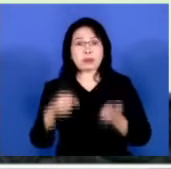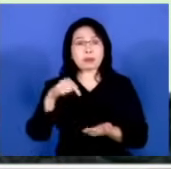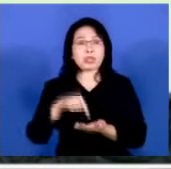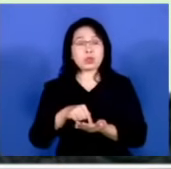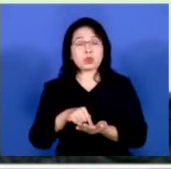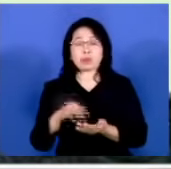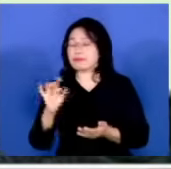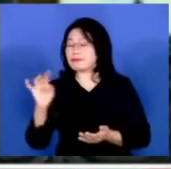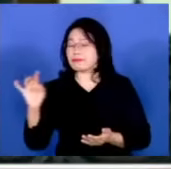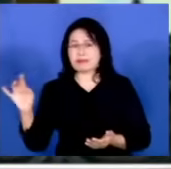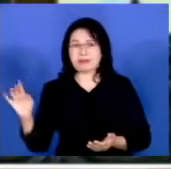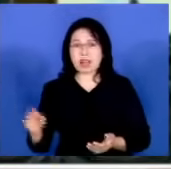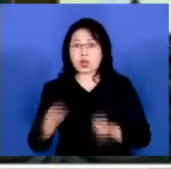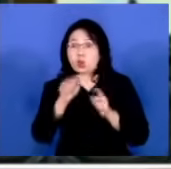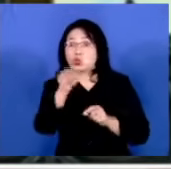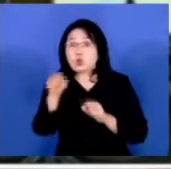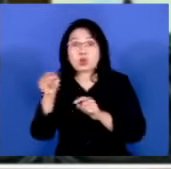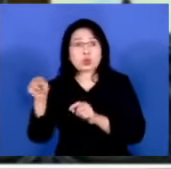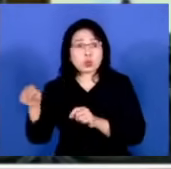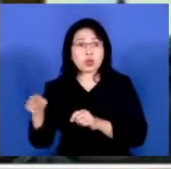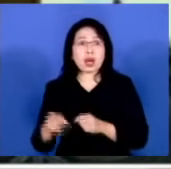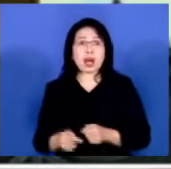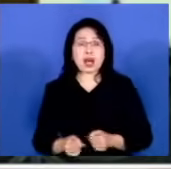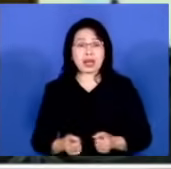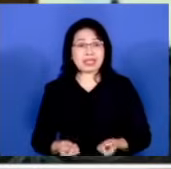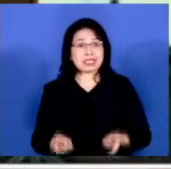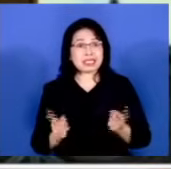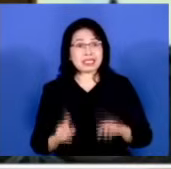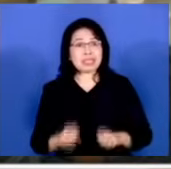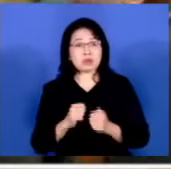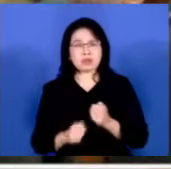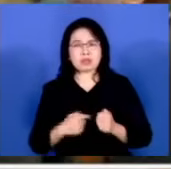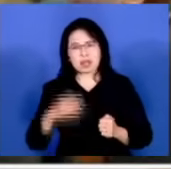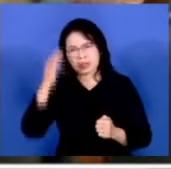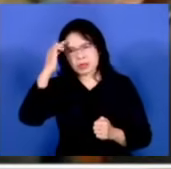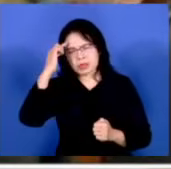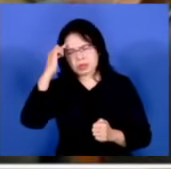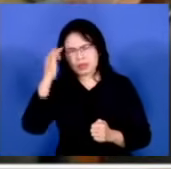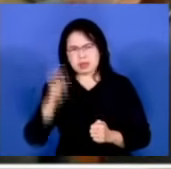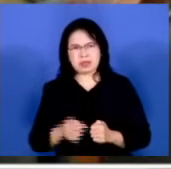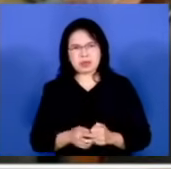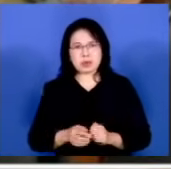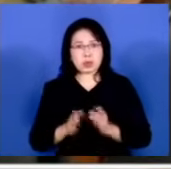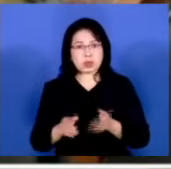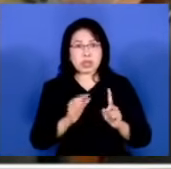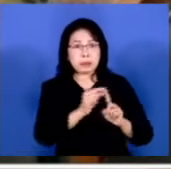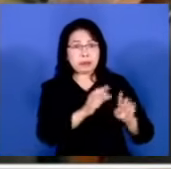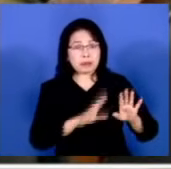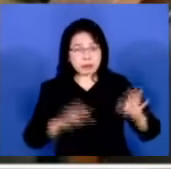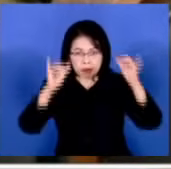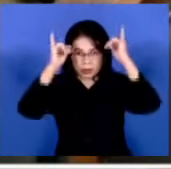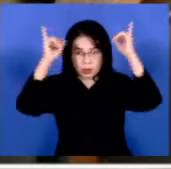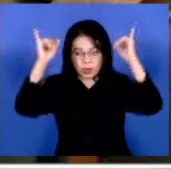sebagainya ada tuduhan akan terjadi kecurangan dan sebagainya saya pikir posisi PDI Perjuangan